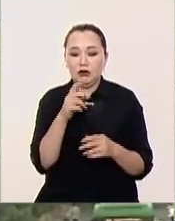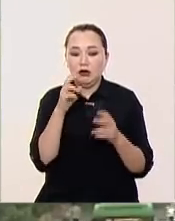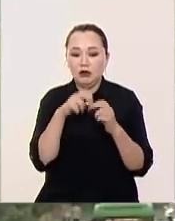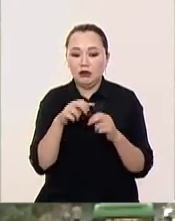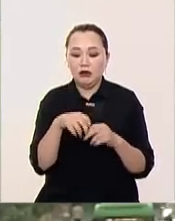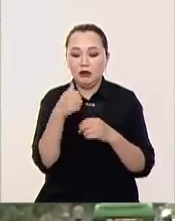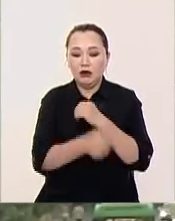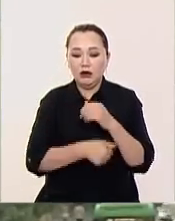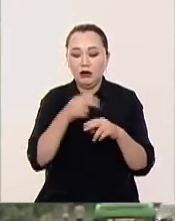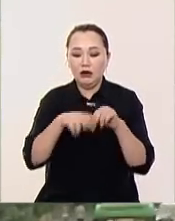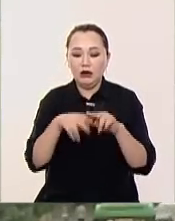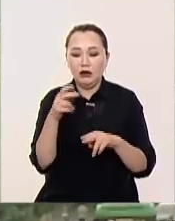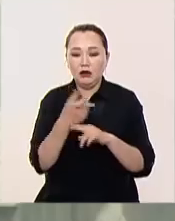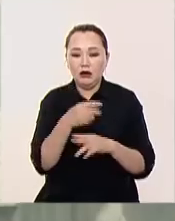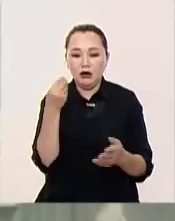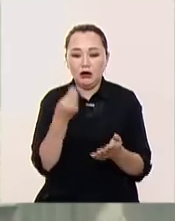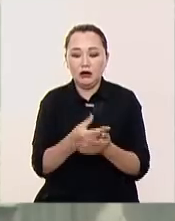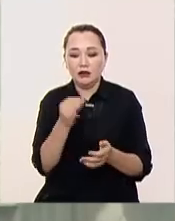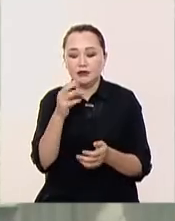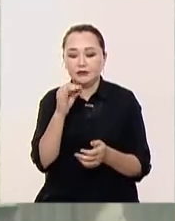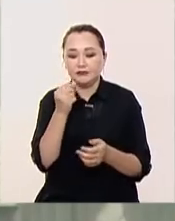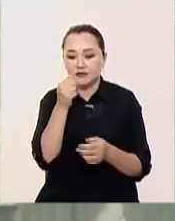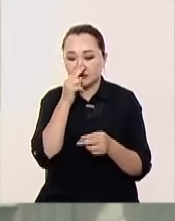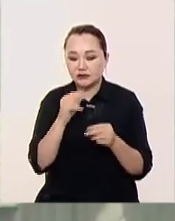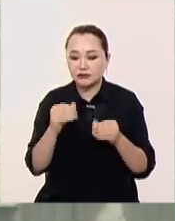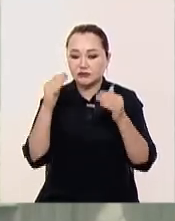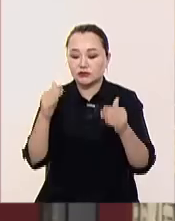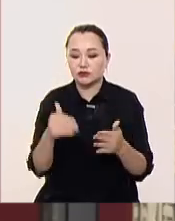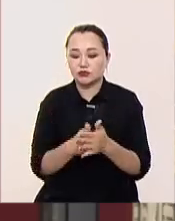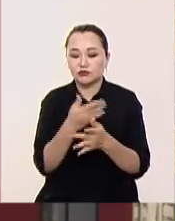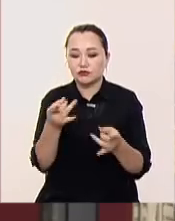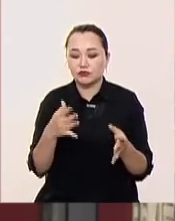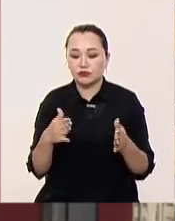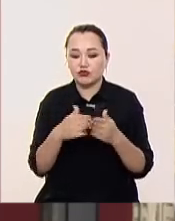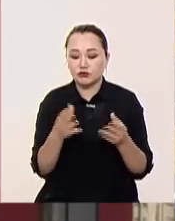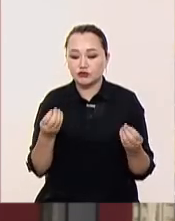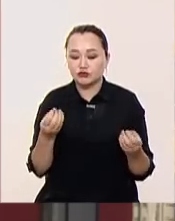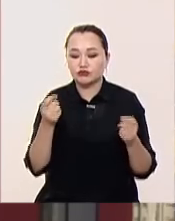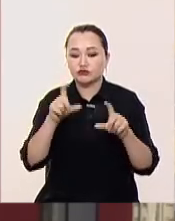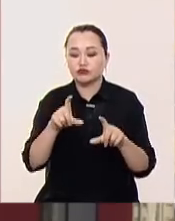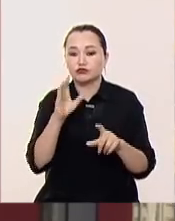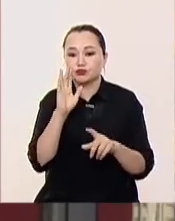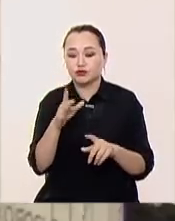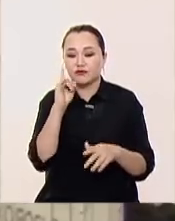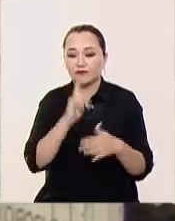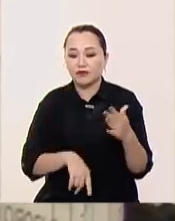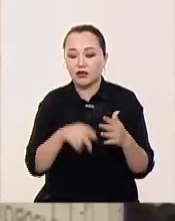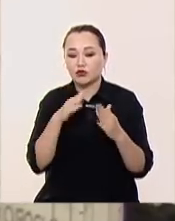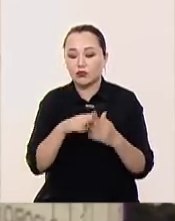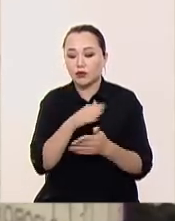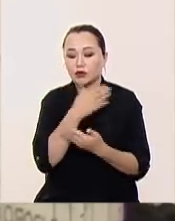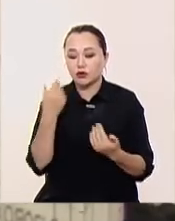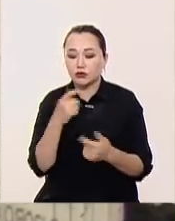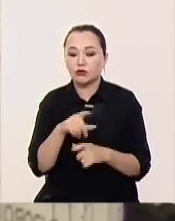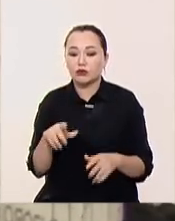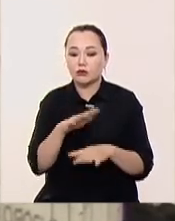құрылыс материалдарының анағұрлым қымбаттауы мен инфляцияның өсуі су жаңа пәтерлердің құнын одан әрі шарықтататынына сенімді. Ал баспанасыз жүрген жандар